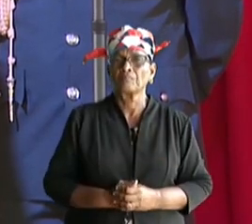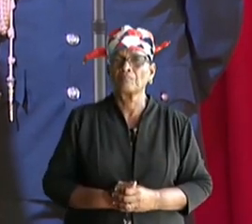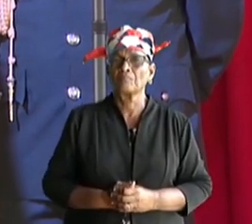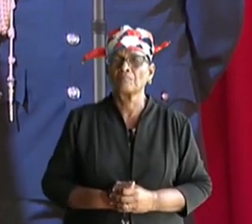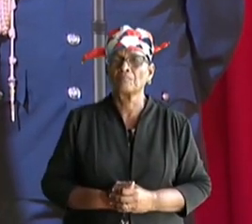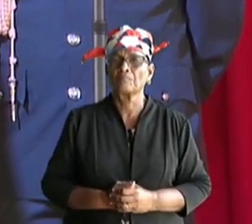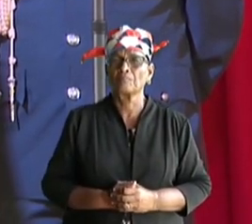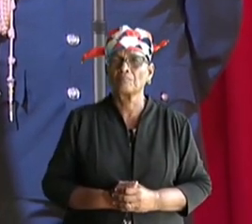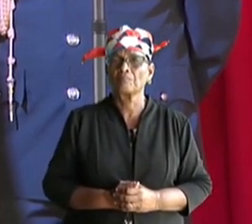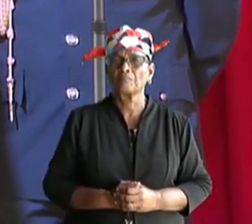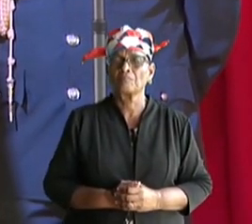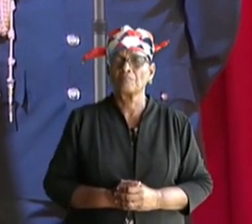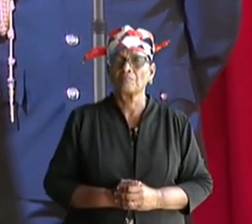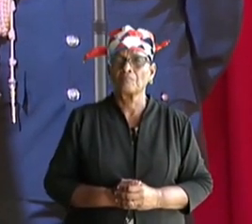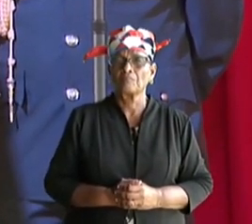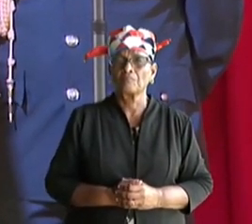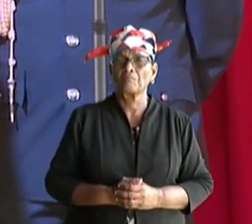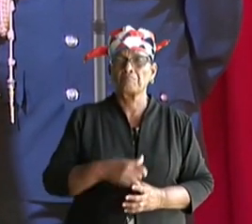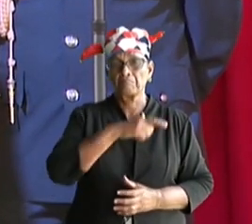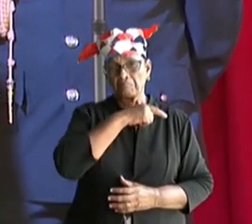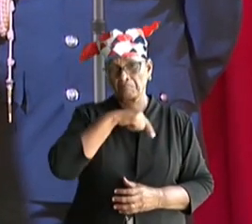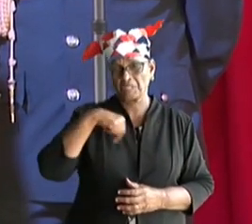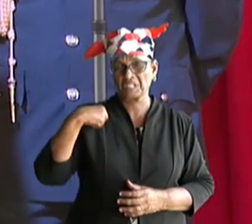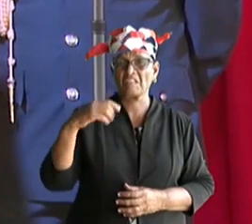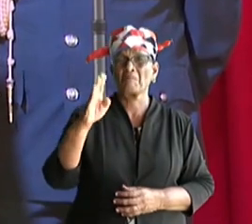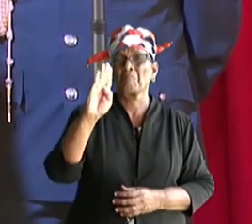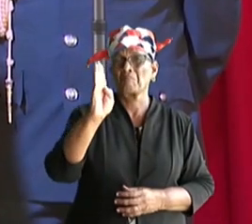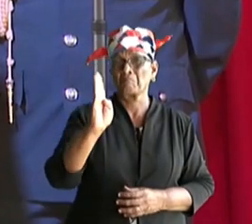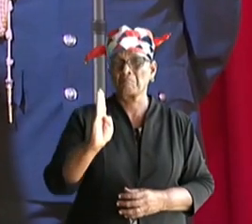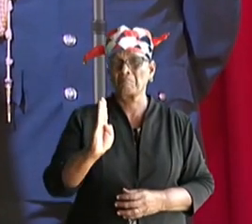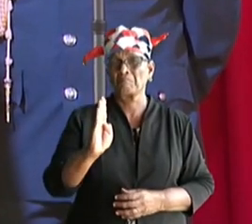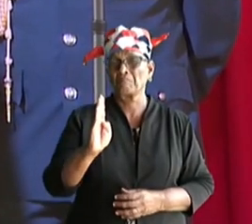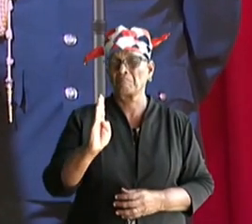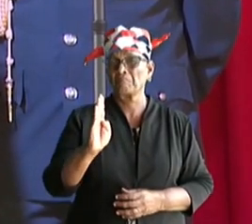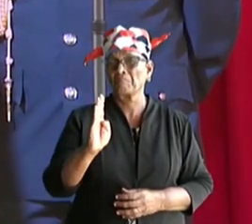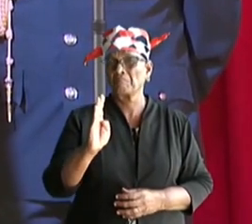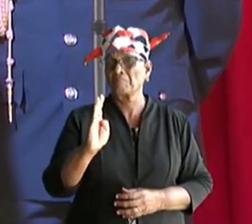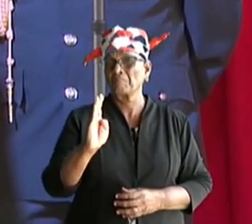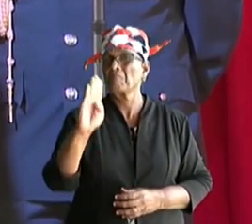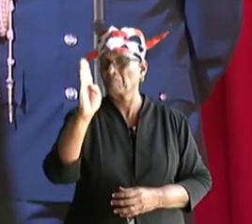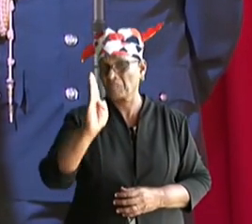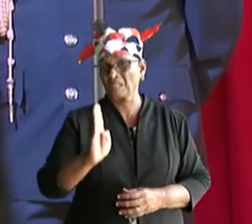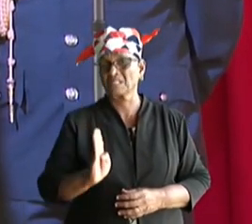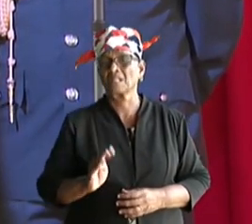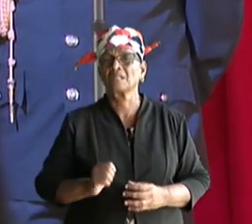Ernesto Arroyo of the Federative Republic of Brazil,